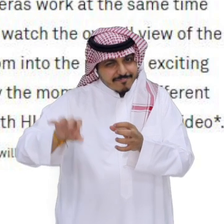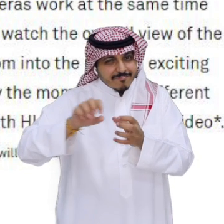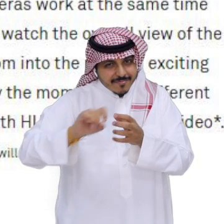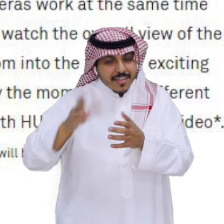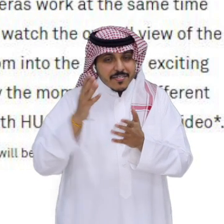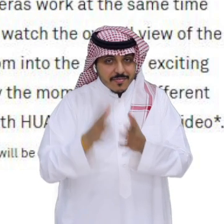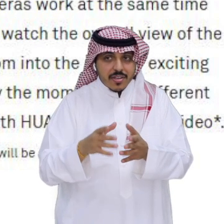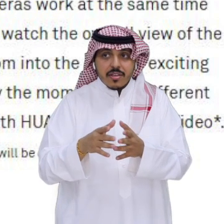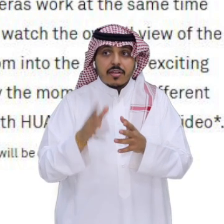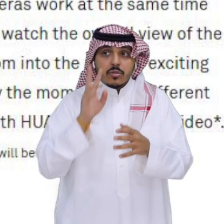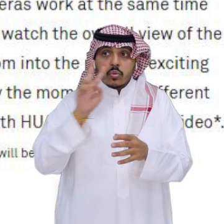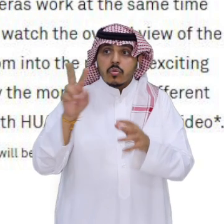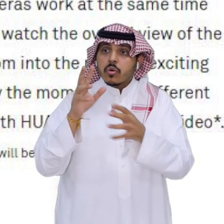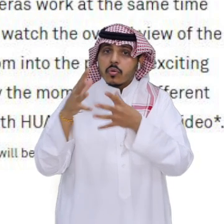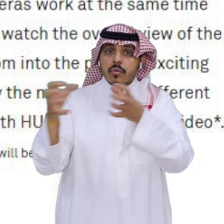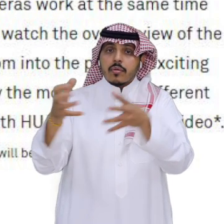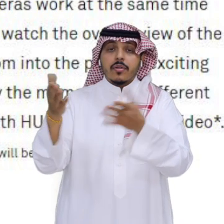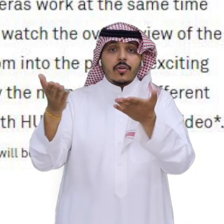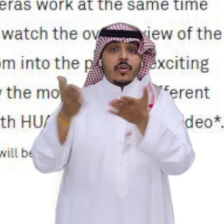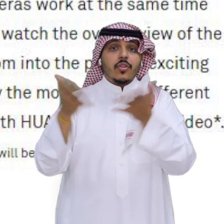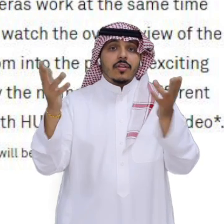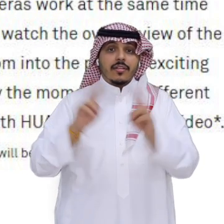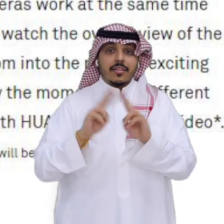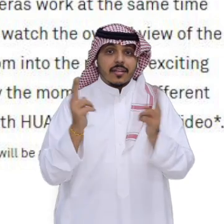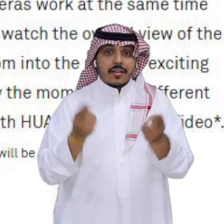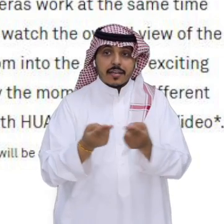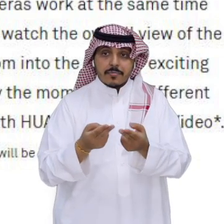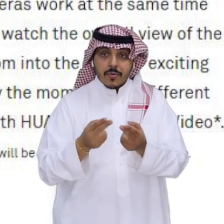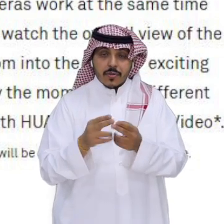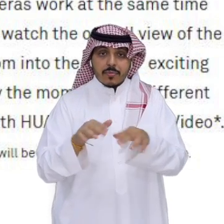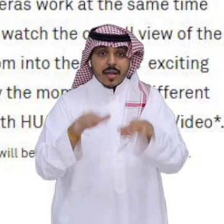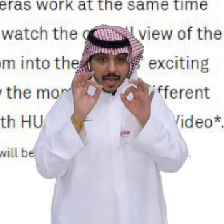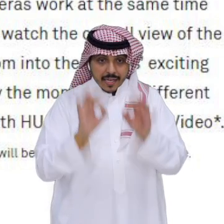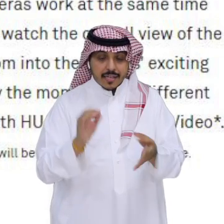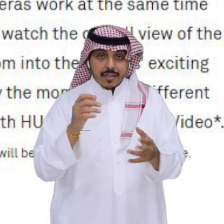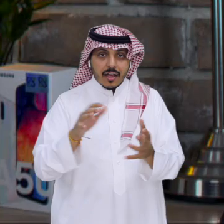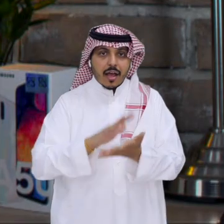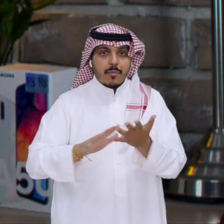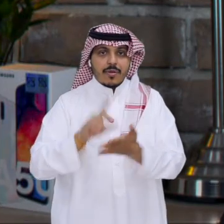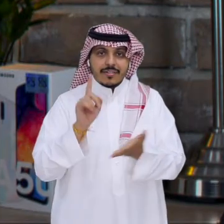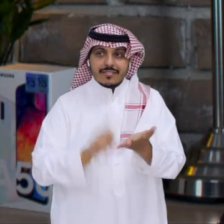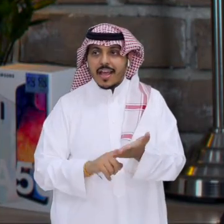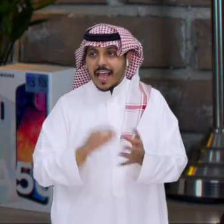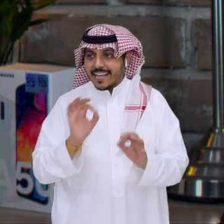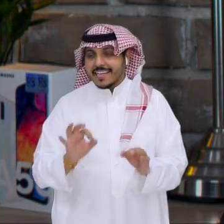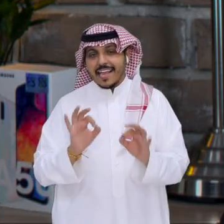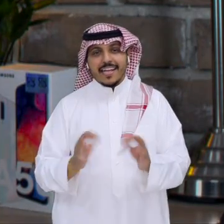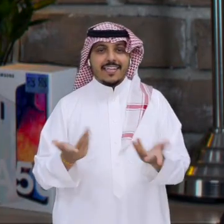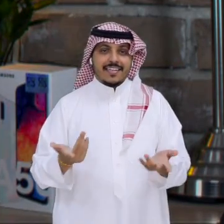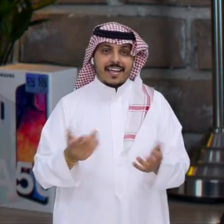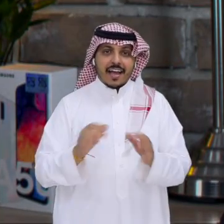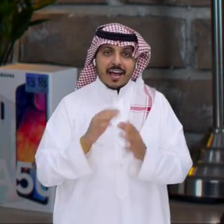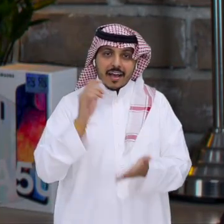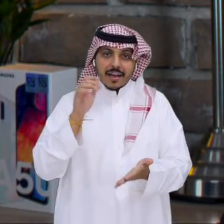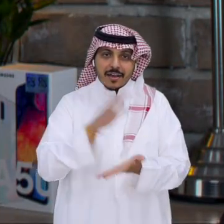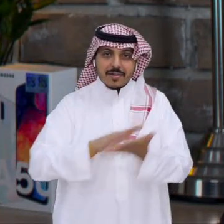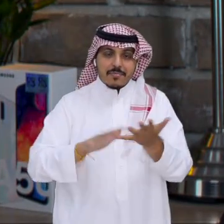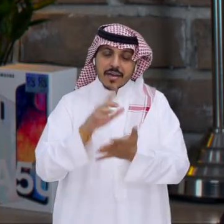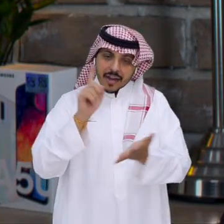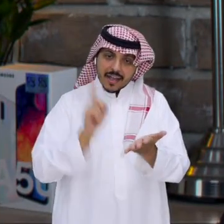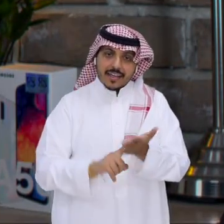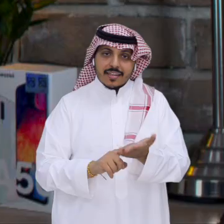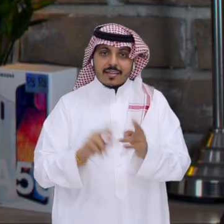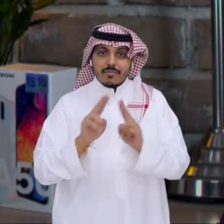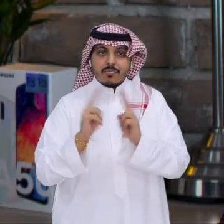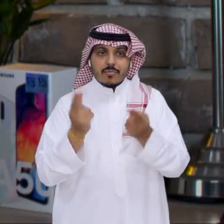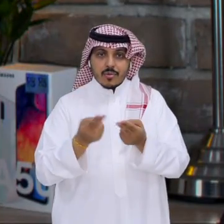المعلومات للP30، وأتمنى أنه في نفس الفعالية يكون في أخبار مؤكدة أكثر أكيد، يعني مالش مش غريبة أنهم إن شاء